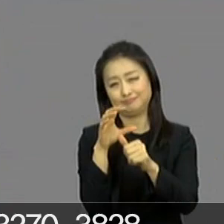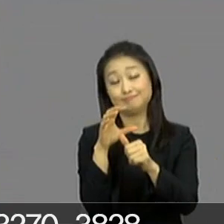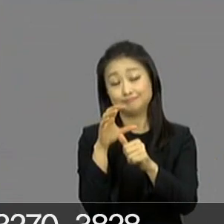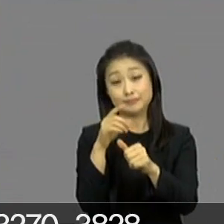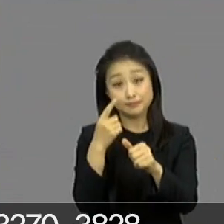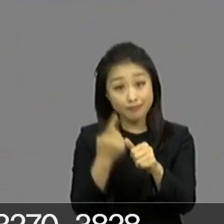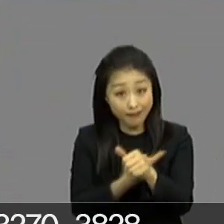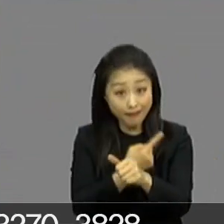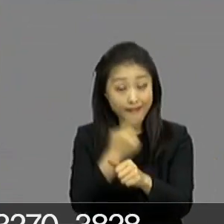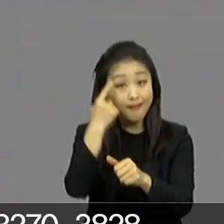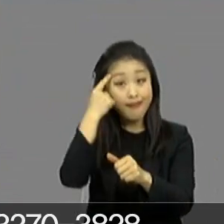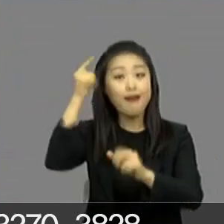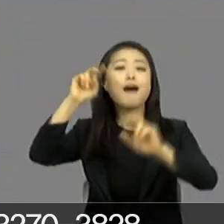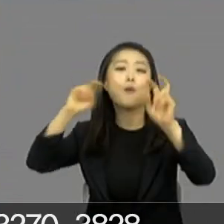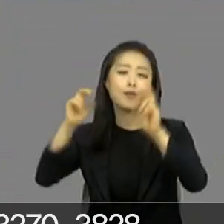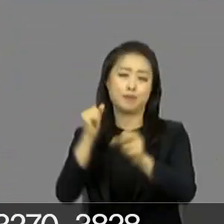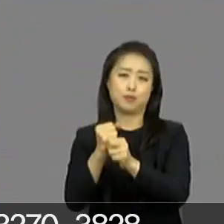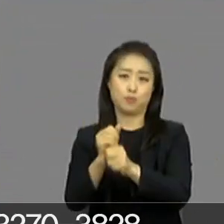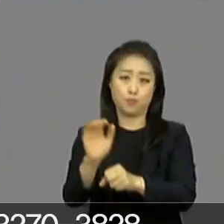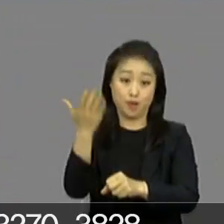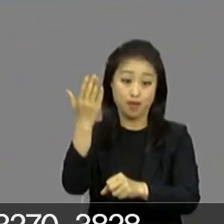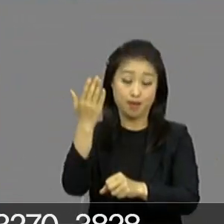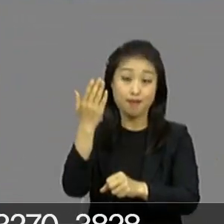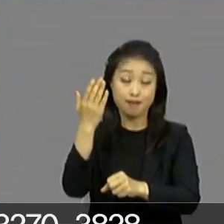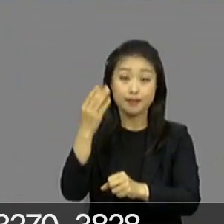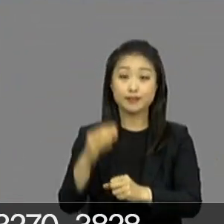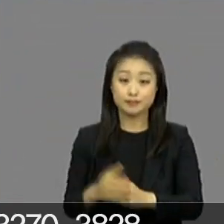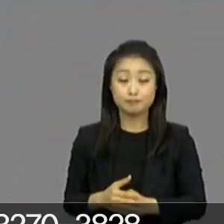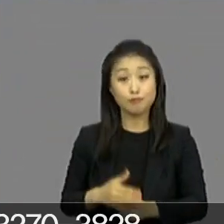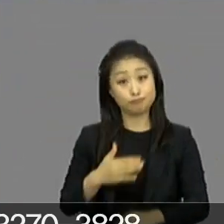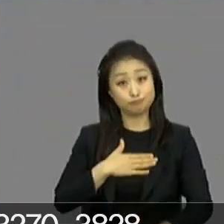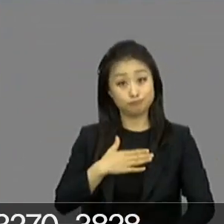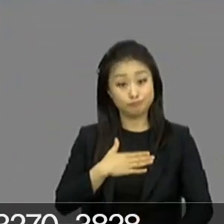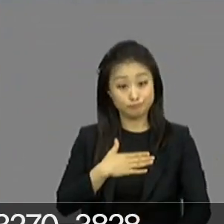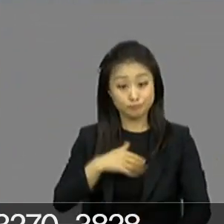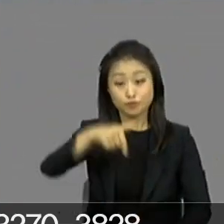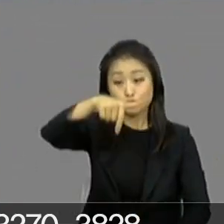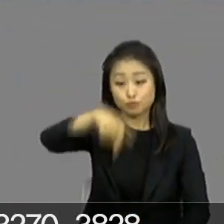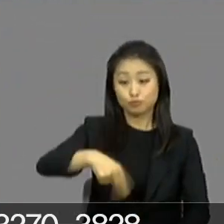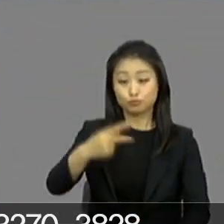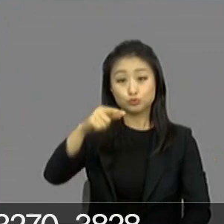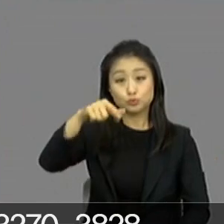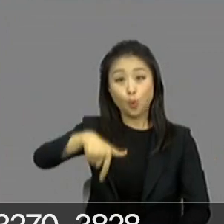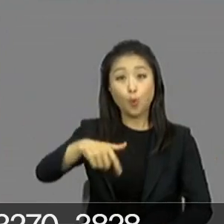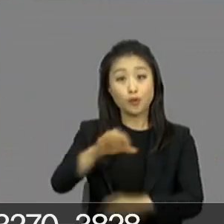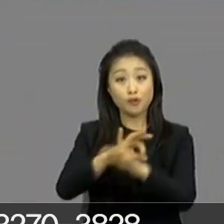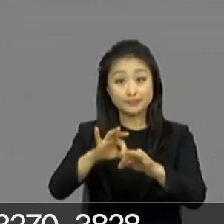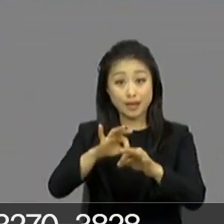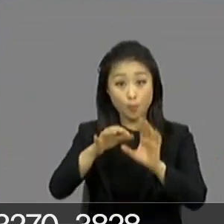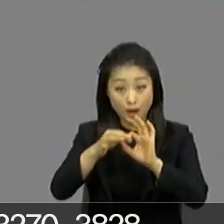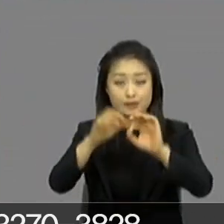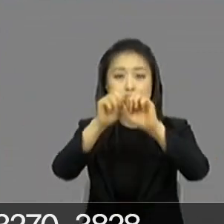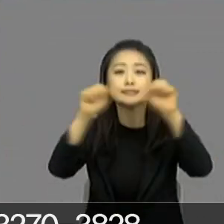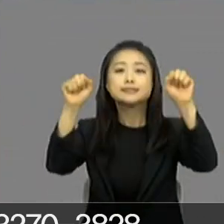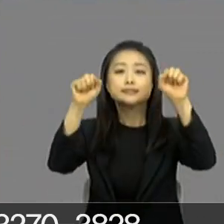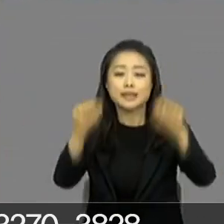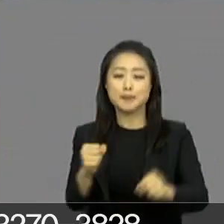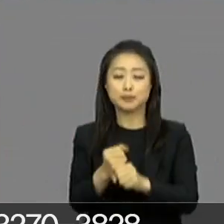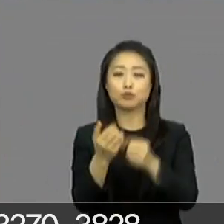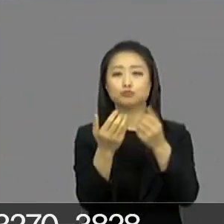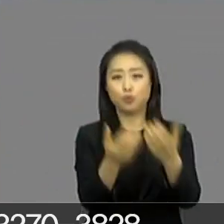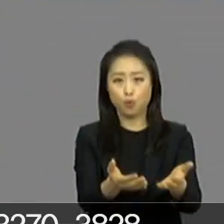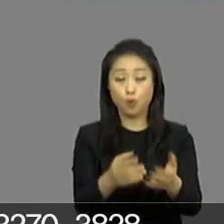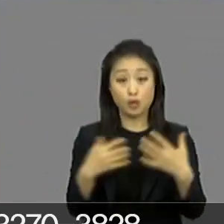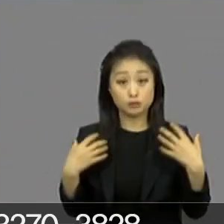스타트업에 기업가정신 이기도 하고요 그래서 저는 이러한 구도 경제라는 어떤 시스템을 만들어 드리는 거니까 정부나